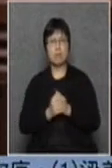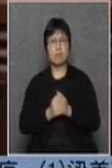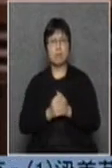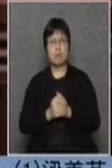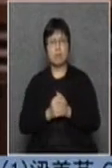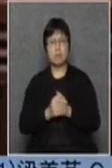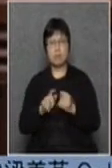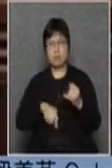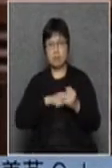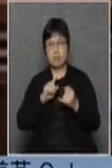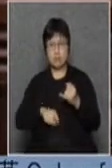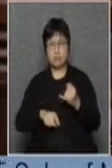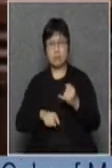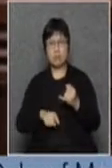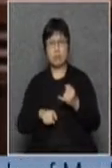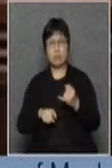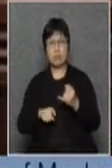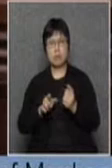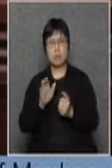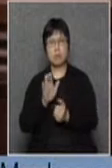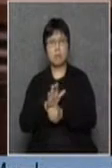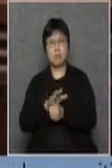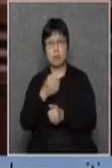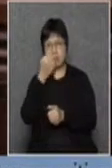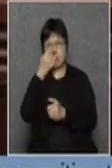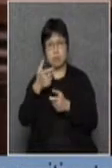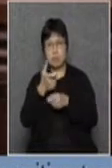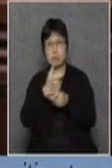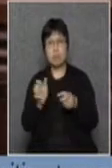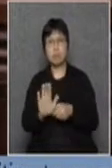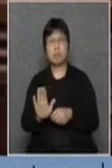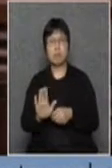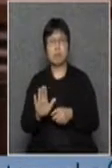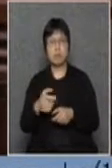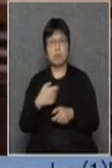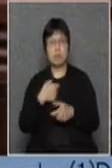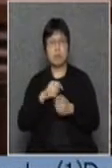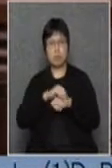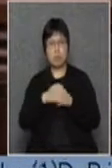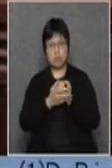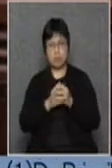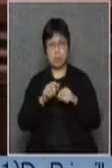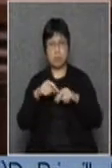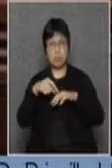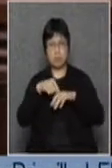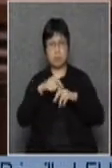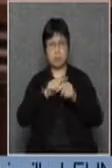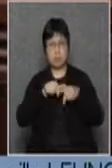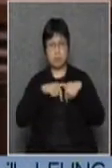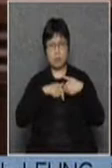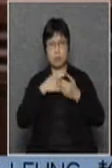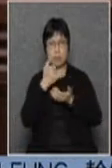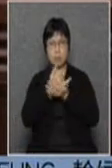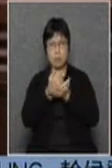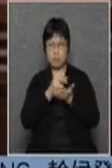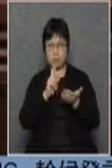得出來的結果不是幫到我們的經濟，而是令到我哋呢個國際金融中心呢個地位嗰個可信